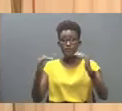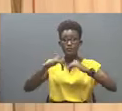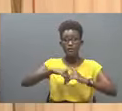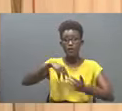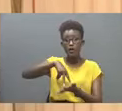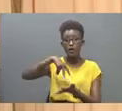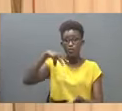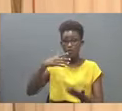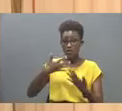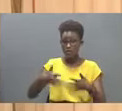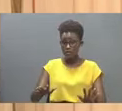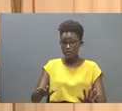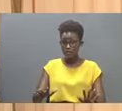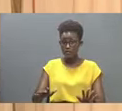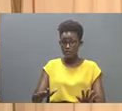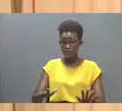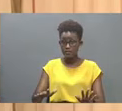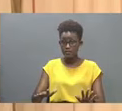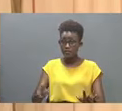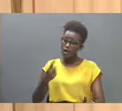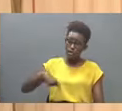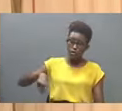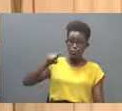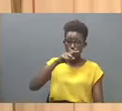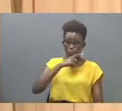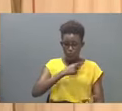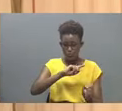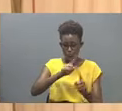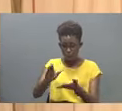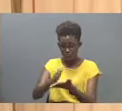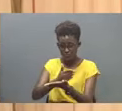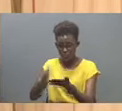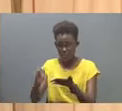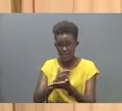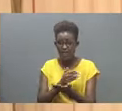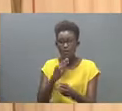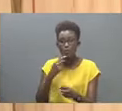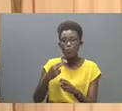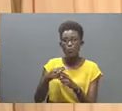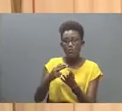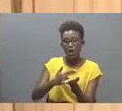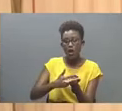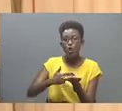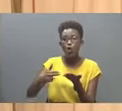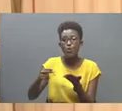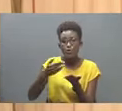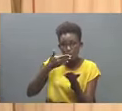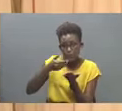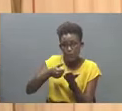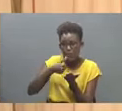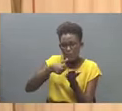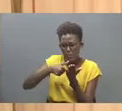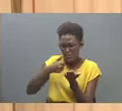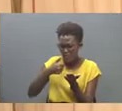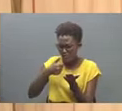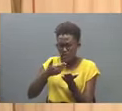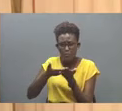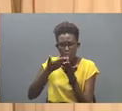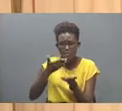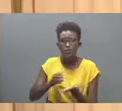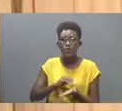quand nous clôturerons la conférence, nous partagerons la Sainte Cène.